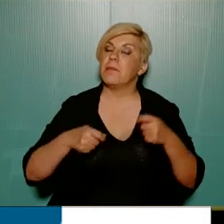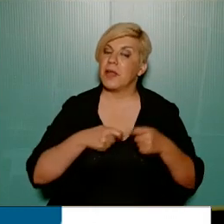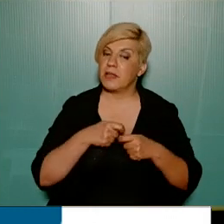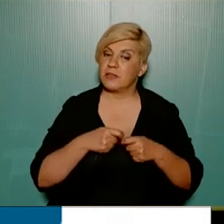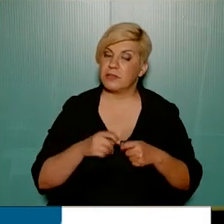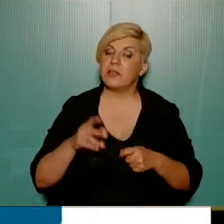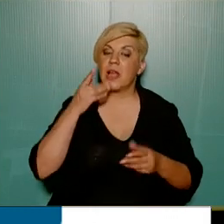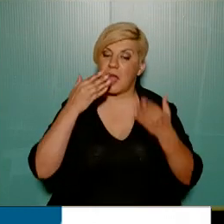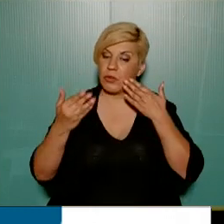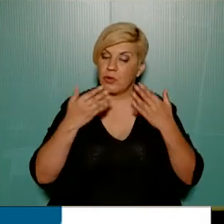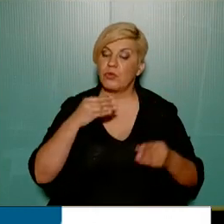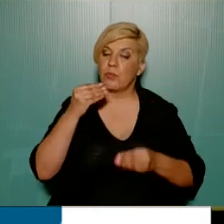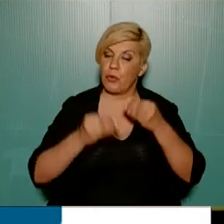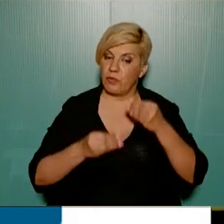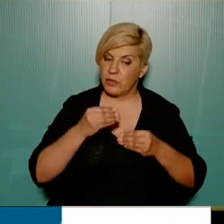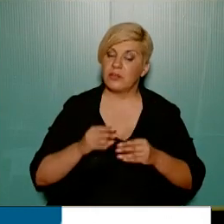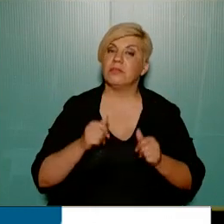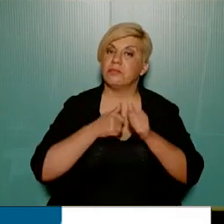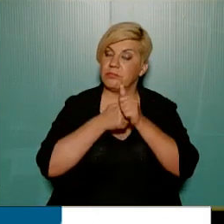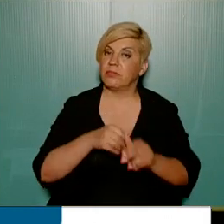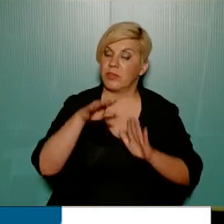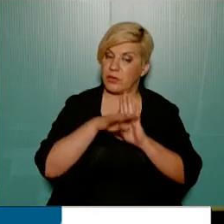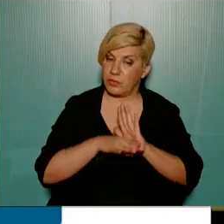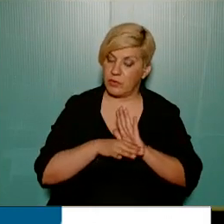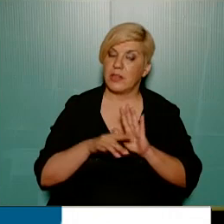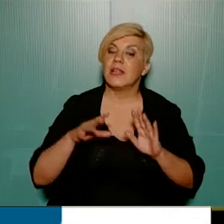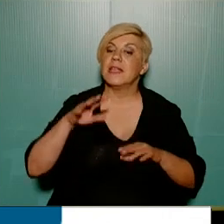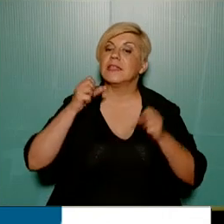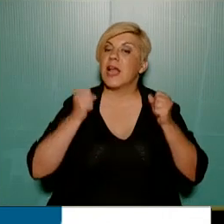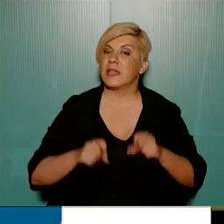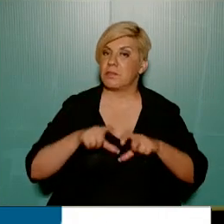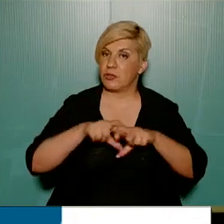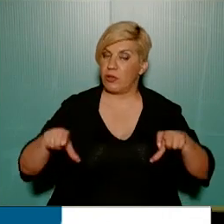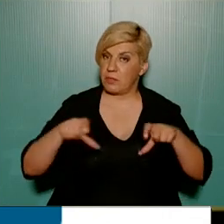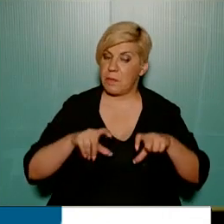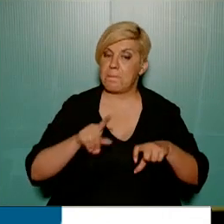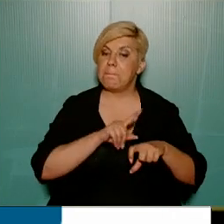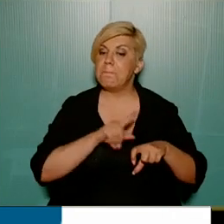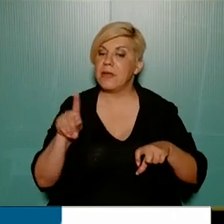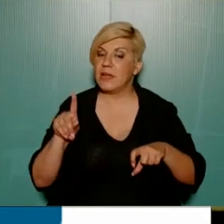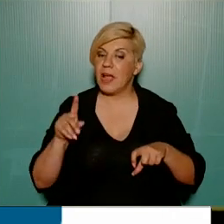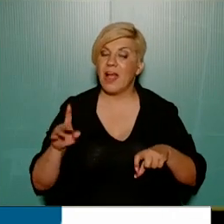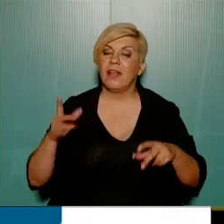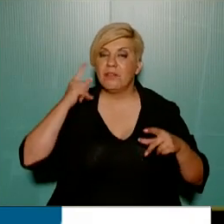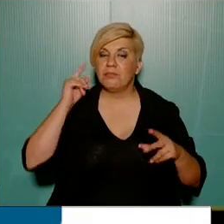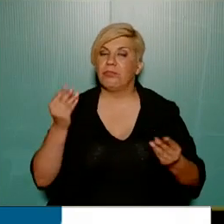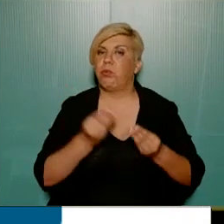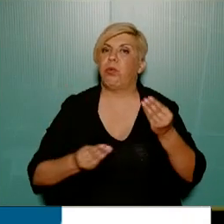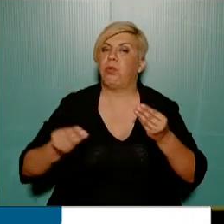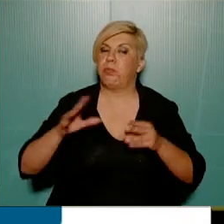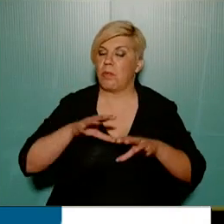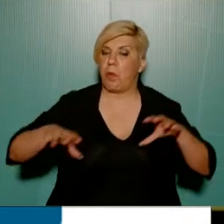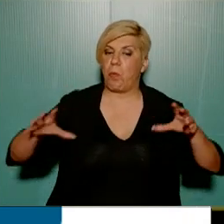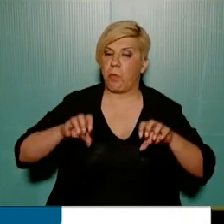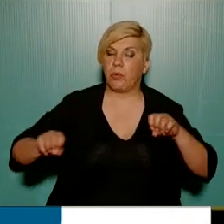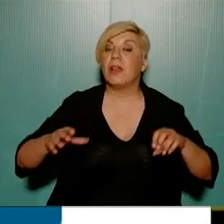να κατανοήσουν το πρόβλημα, να τηρούν τους κανόνες που αφορούν τα τραπεζοκαθίσματα, ώστε να μην είναι άναρχη η ανάπτυξή τους και να